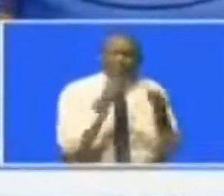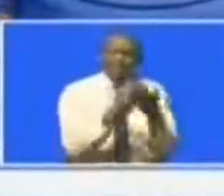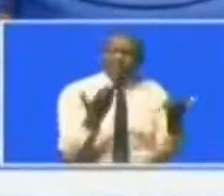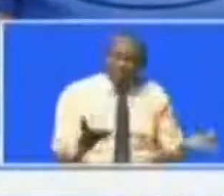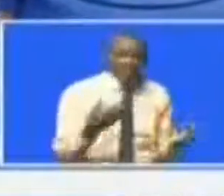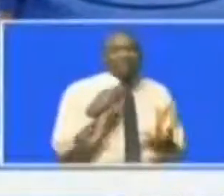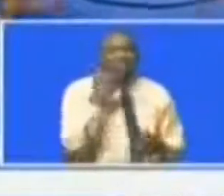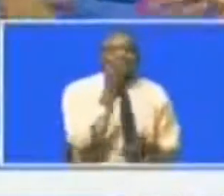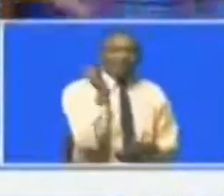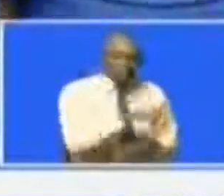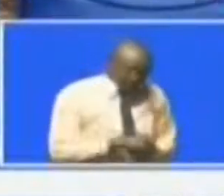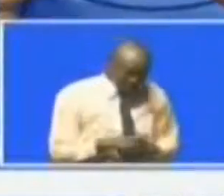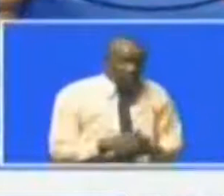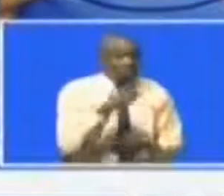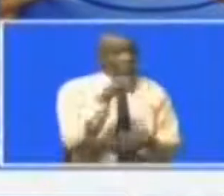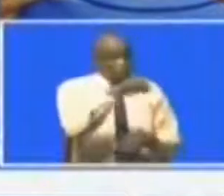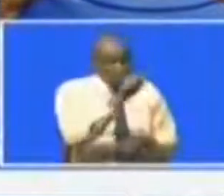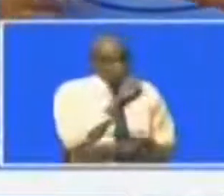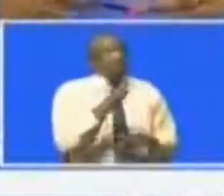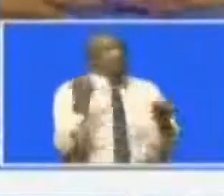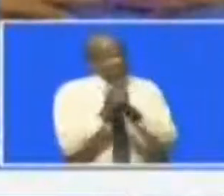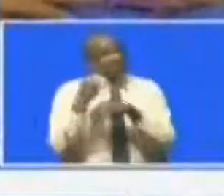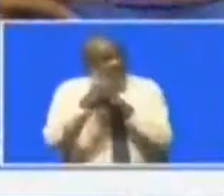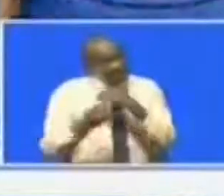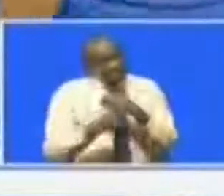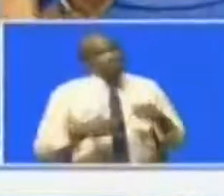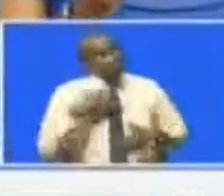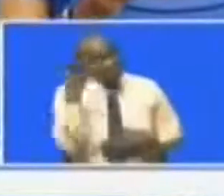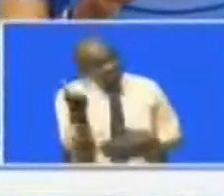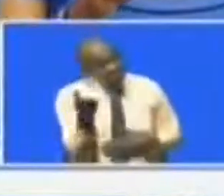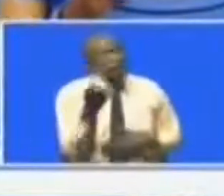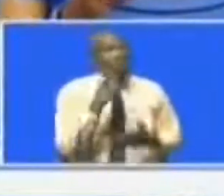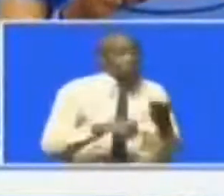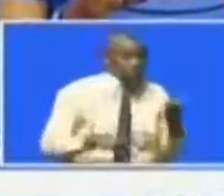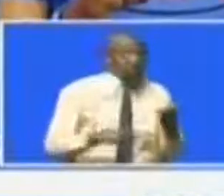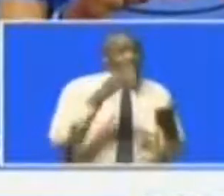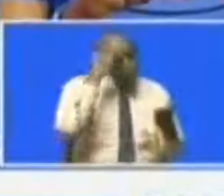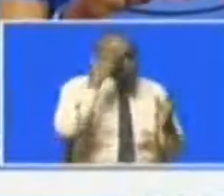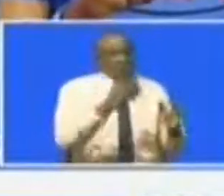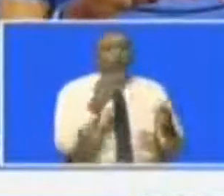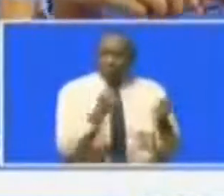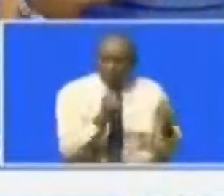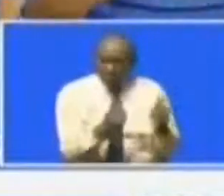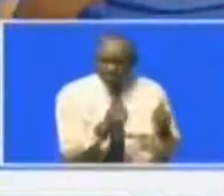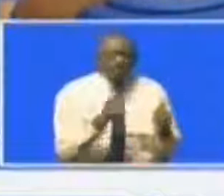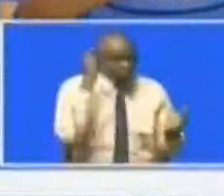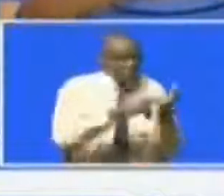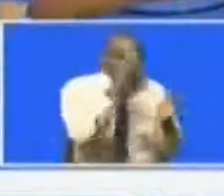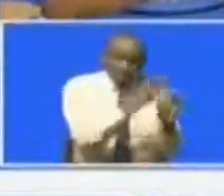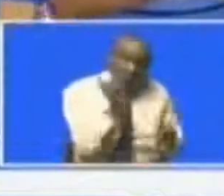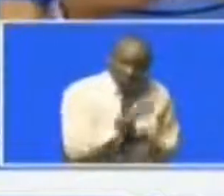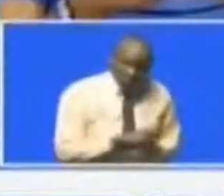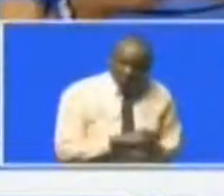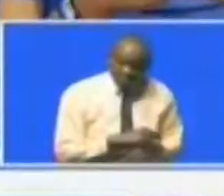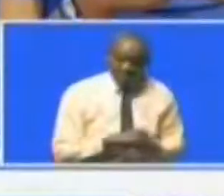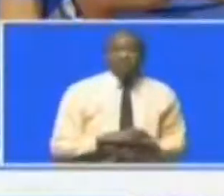za kuelimisha jamii. Kwa hivyo huwa mnatembea mataifa mbalimbali, mnatambua kwanza nani anahitaji masomo. Naam. Alafu kisha kwanza